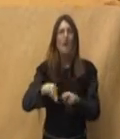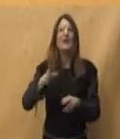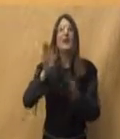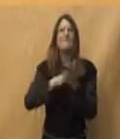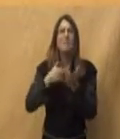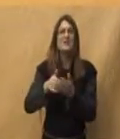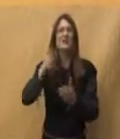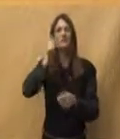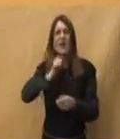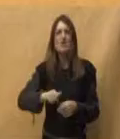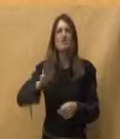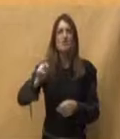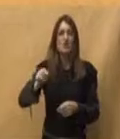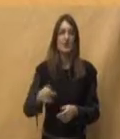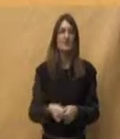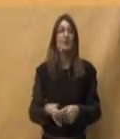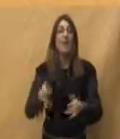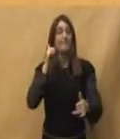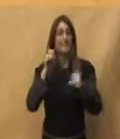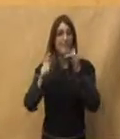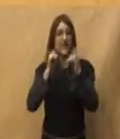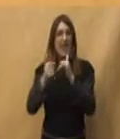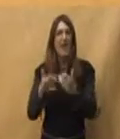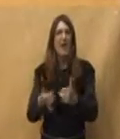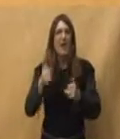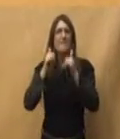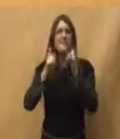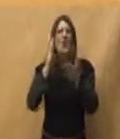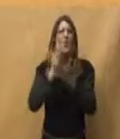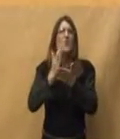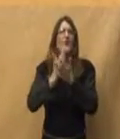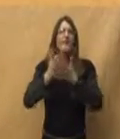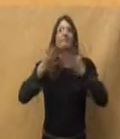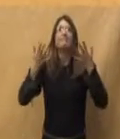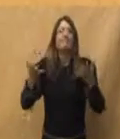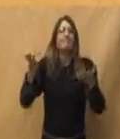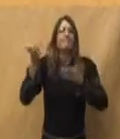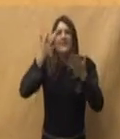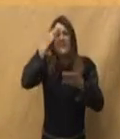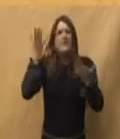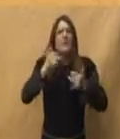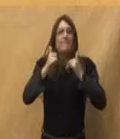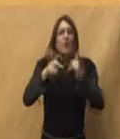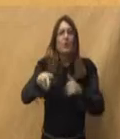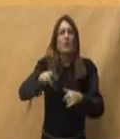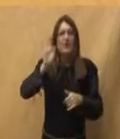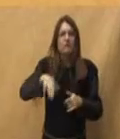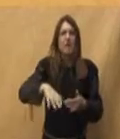šećeri, bjelančani, znate, mlijeko. Mlijeko je uvijek neki tabu. Vi ovdje imate